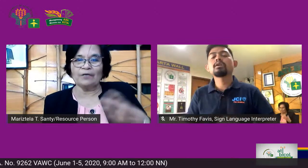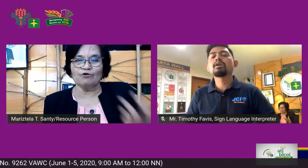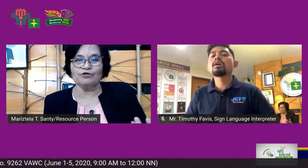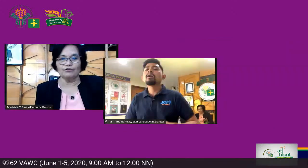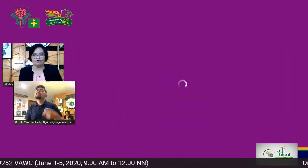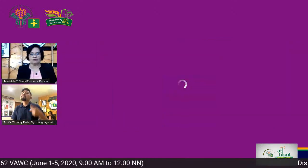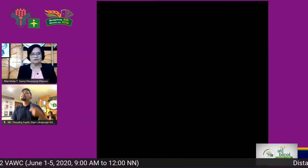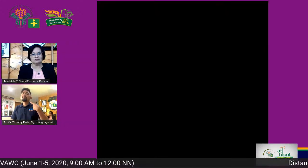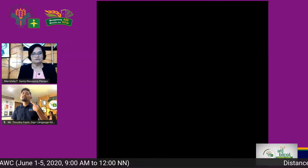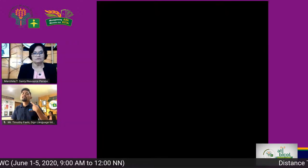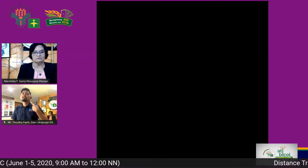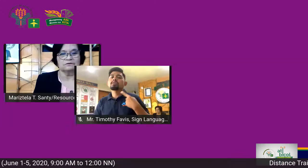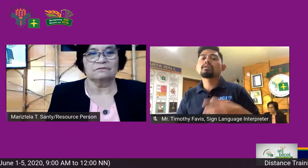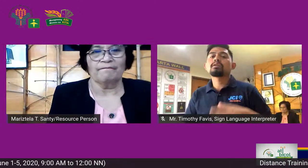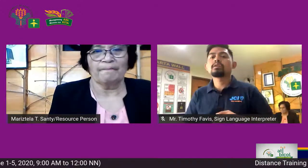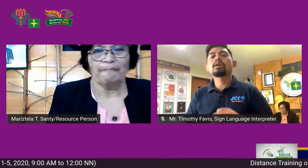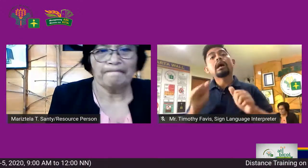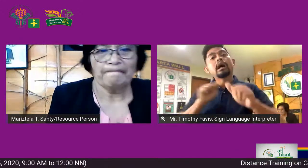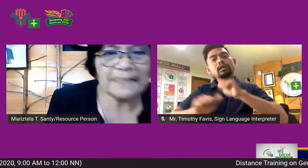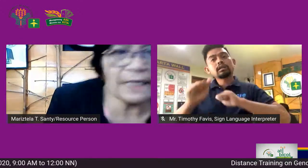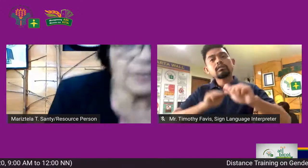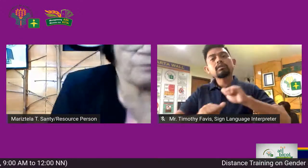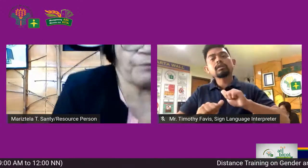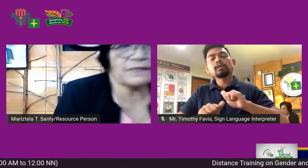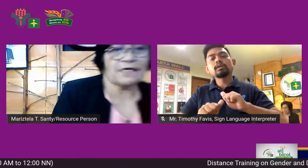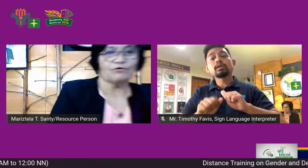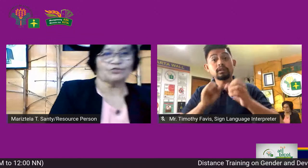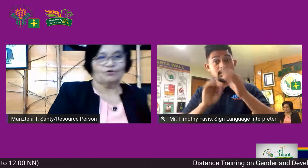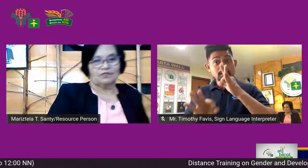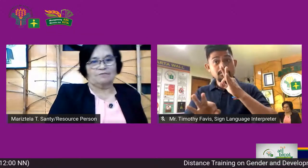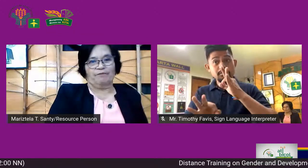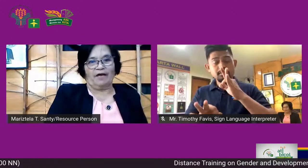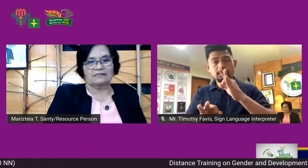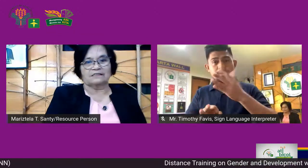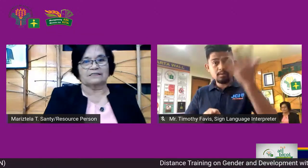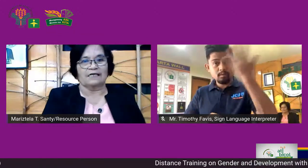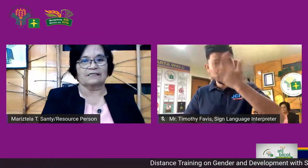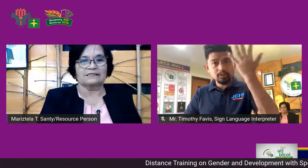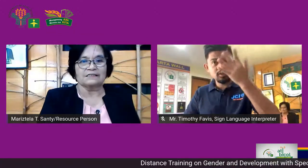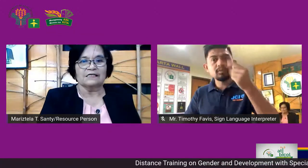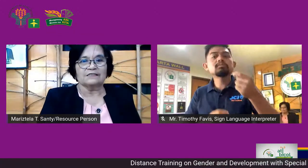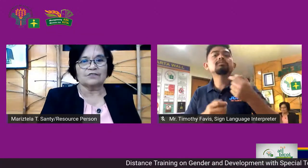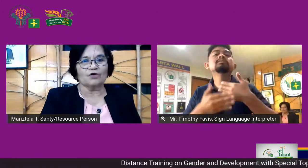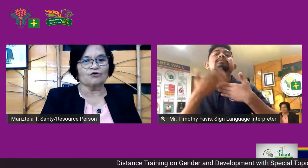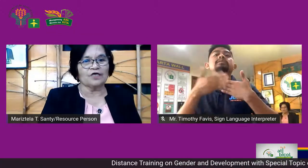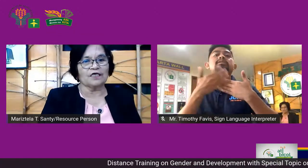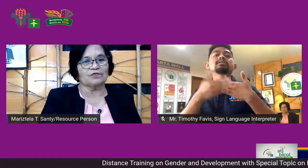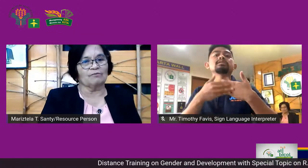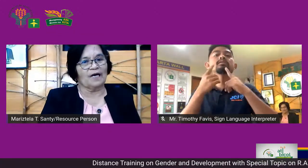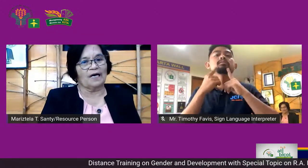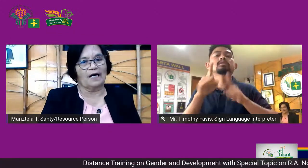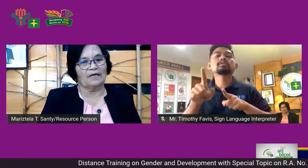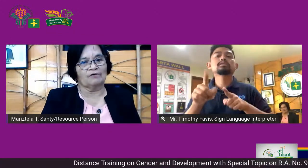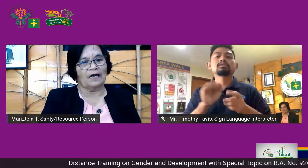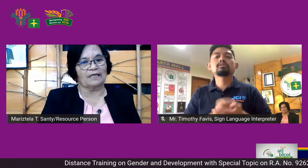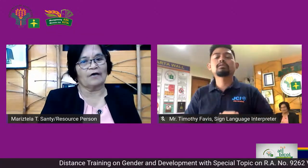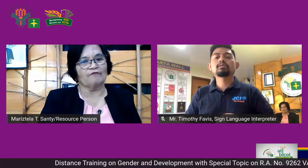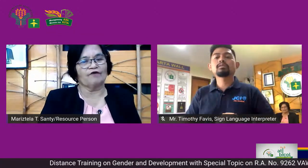Kung napanood nyo yun, madali nyo pong masagot yung simple exercise. So siguro dito,